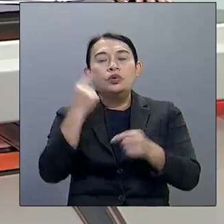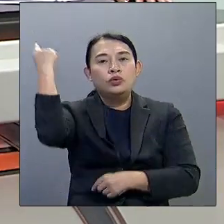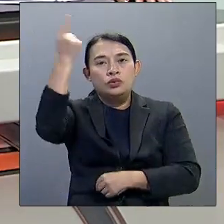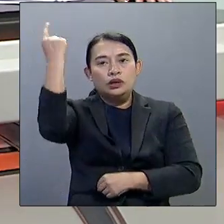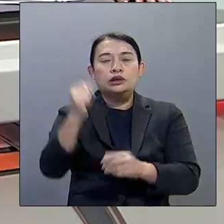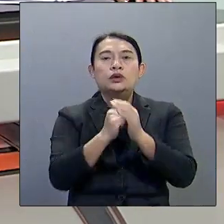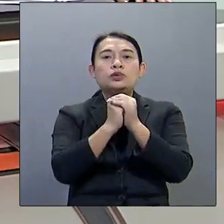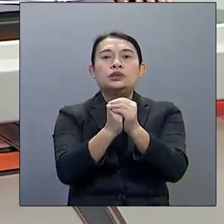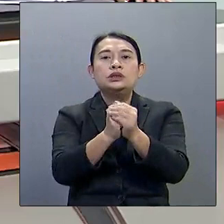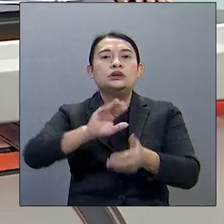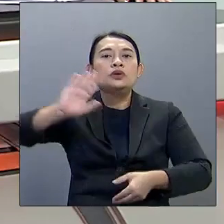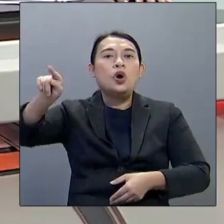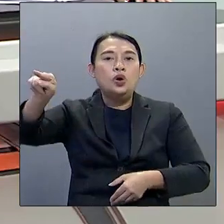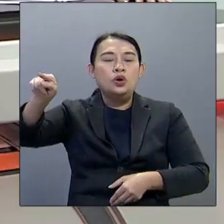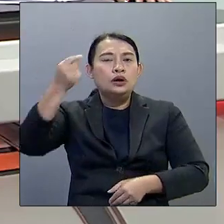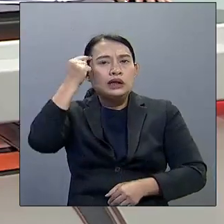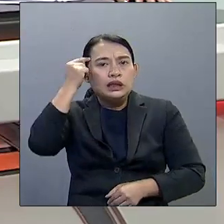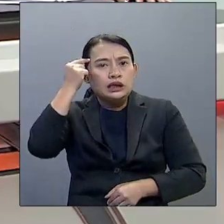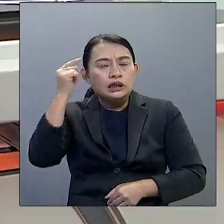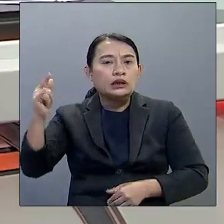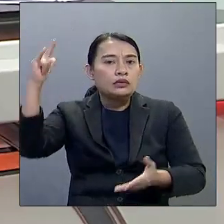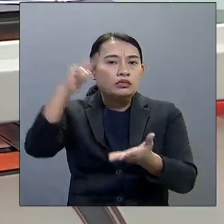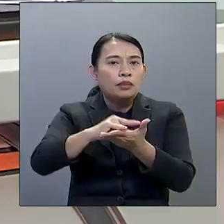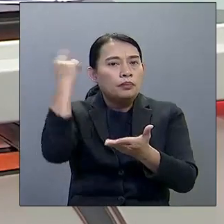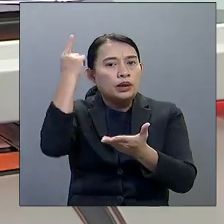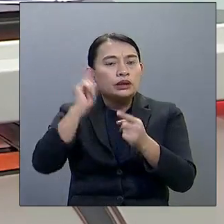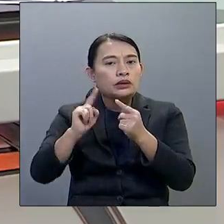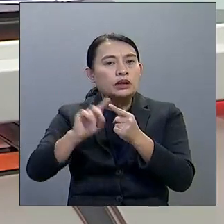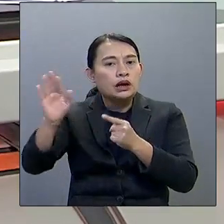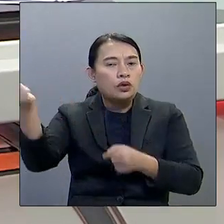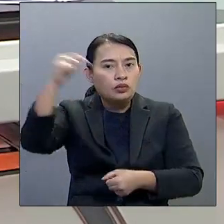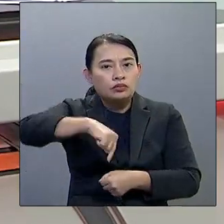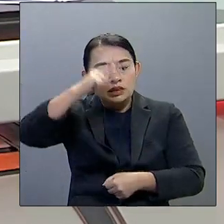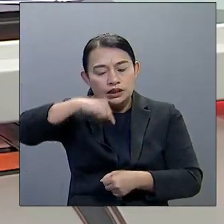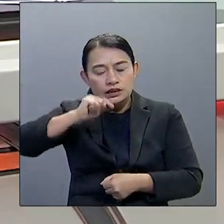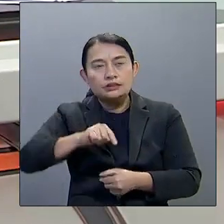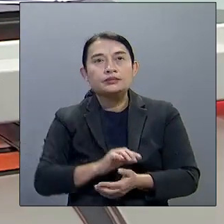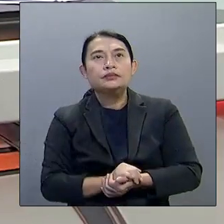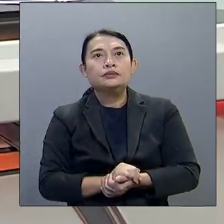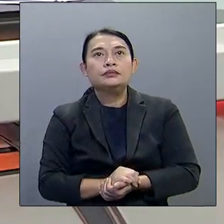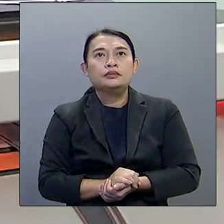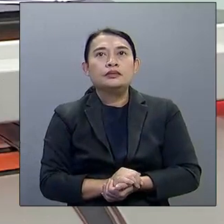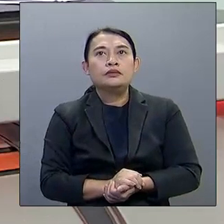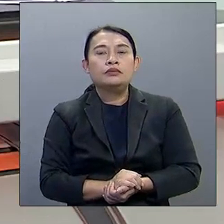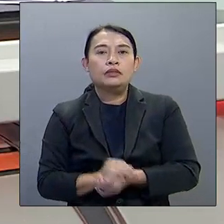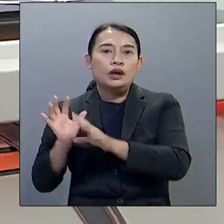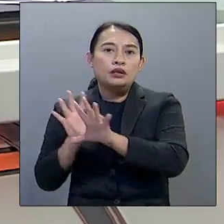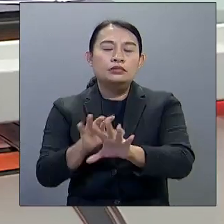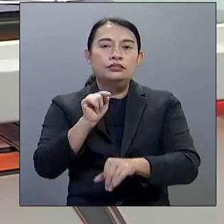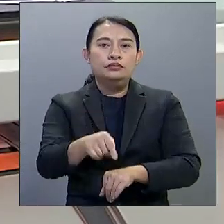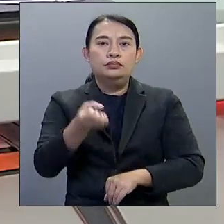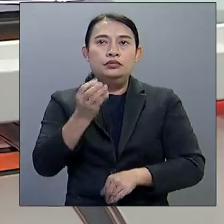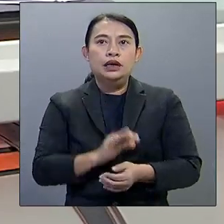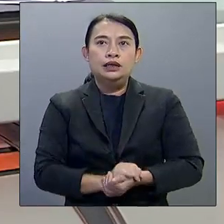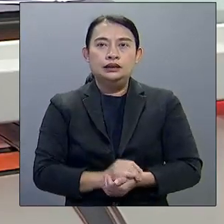ที่ยวจีนเองก็ค้นหาปลายทางแล้วก็แสดงความสนใจที่จะเดินทางเข้ามาในไทยกันค่อนข้างมากเลยทีเดียวนะคะตอนนี้เนี่ยหลายๆประเ